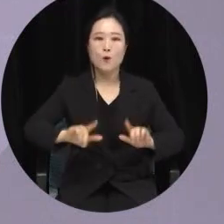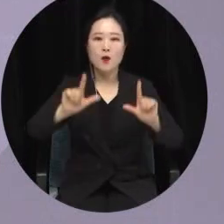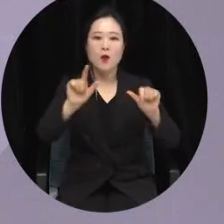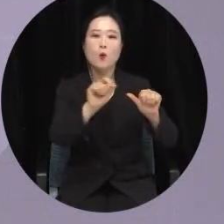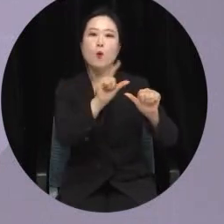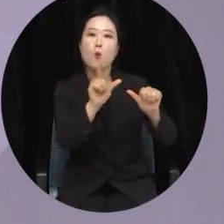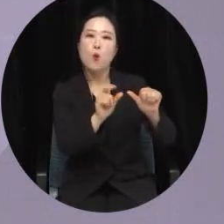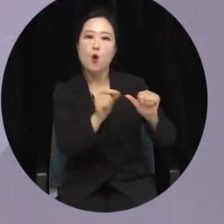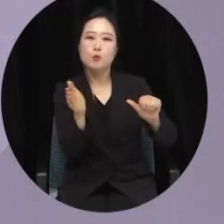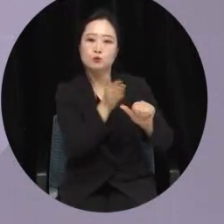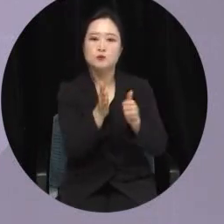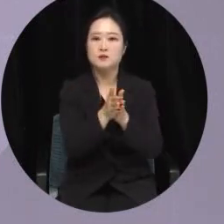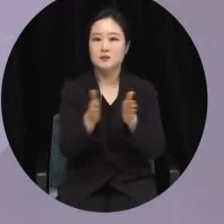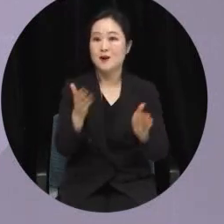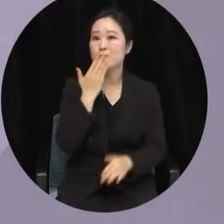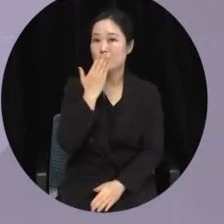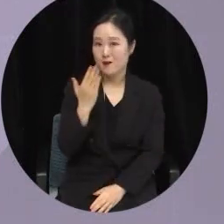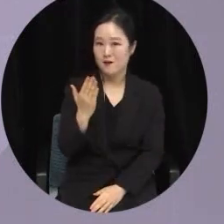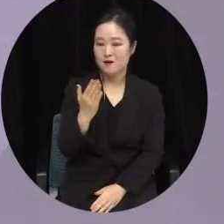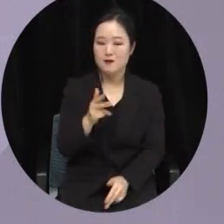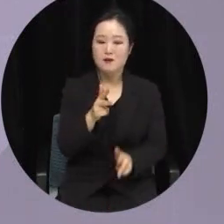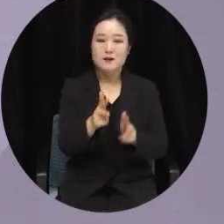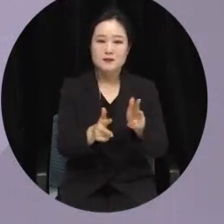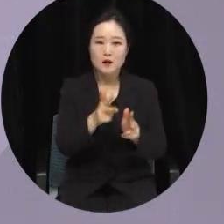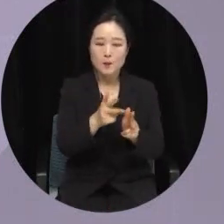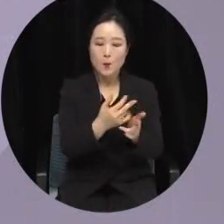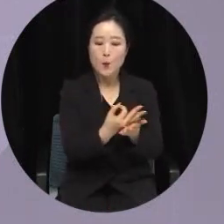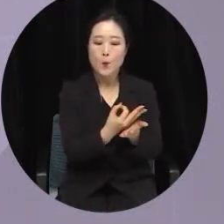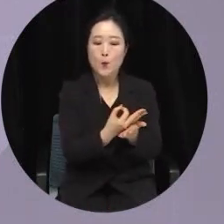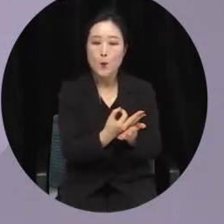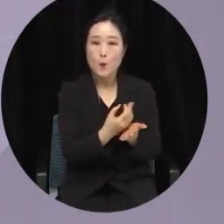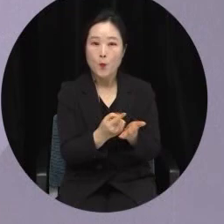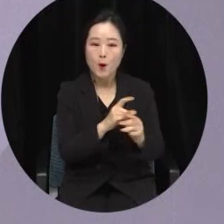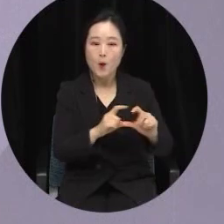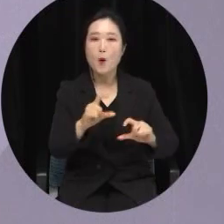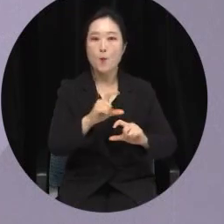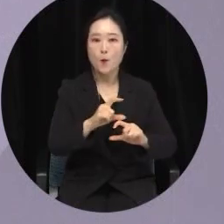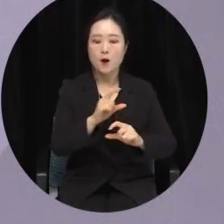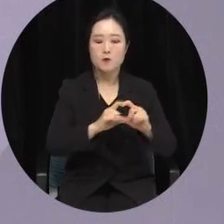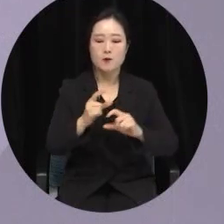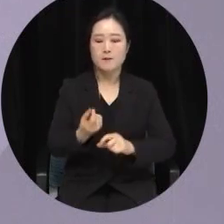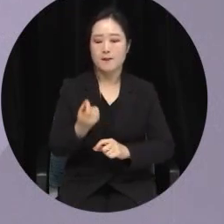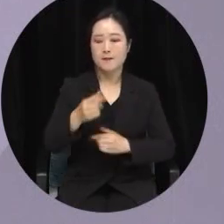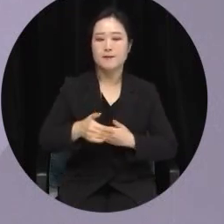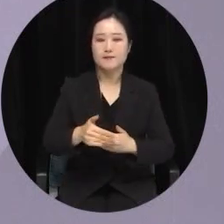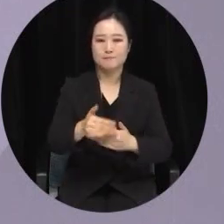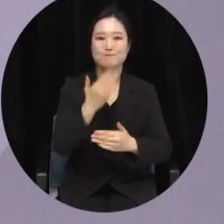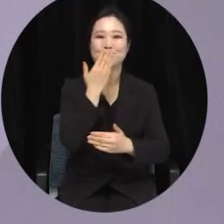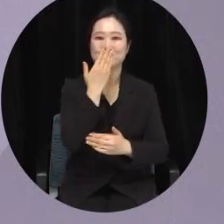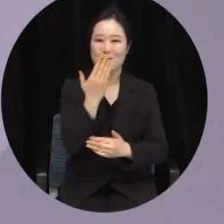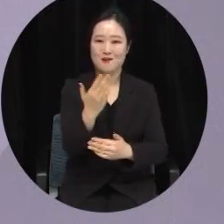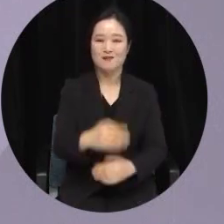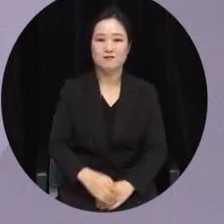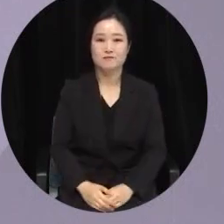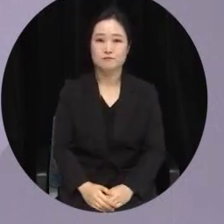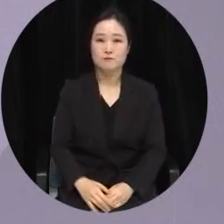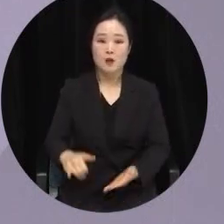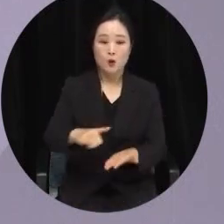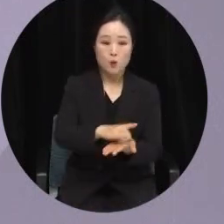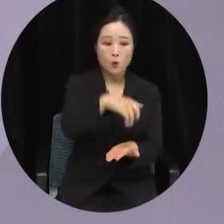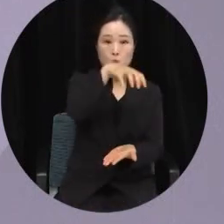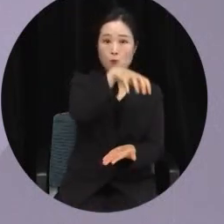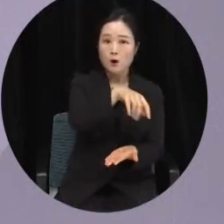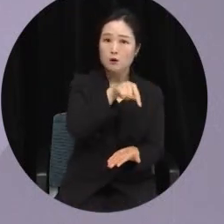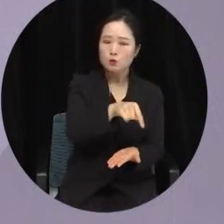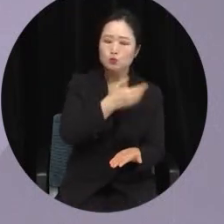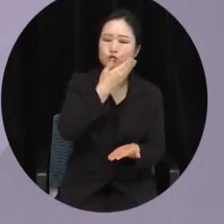통해서 사업성을 보완해서 촉진되도록 노력하겠다는 말씀을 드리겠고요. 특히 우리는 공항이라는 국가의